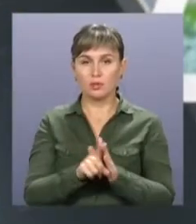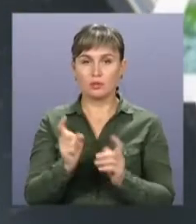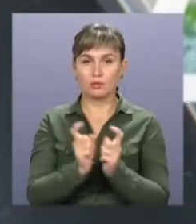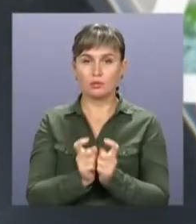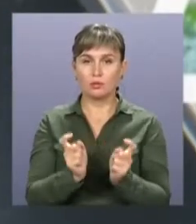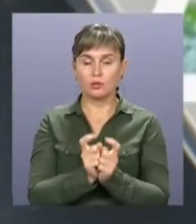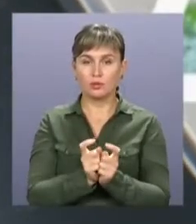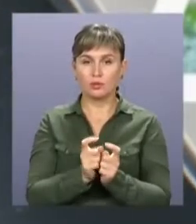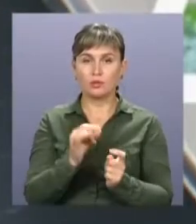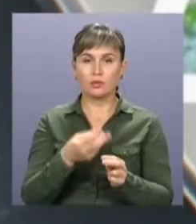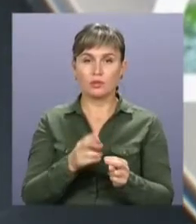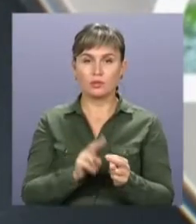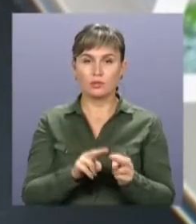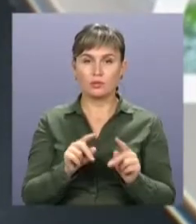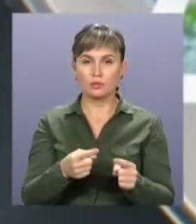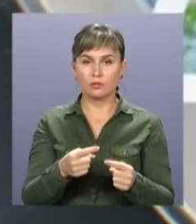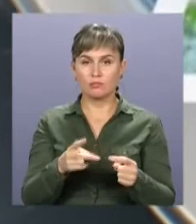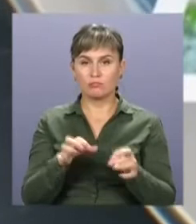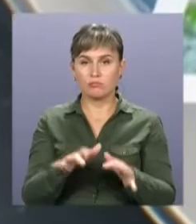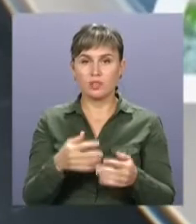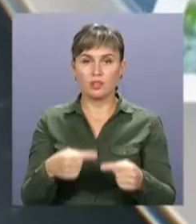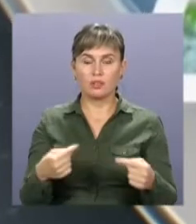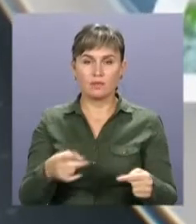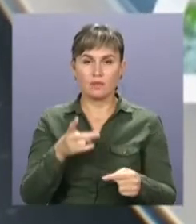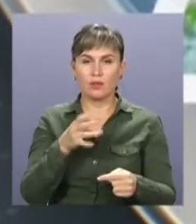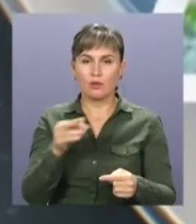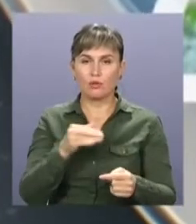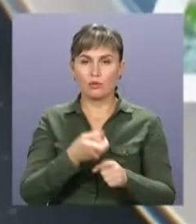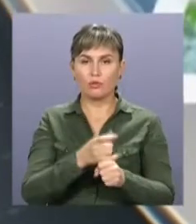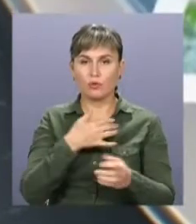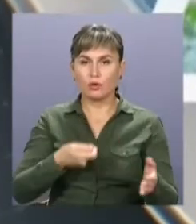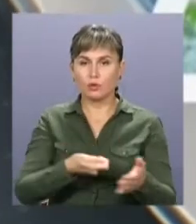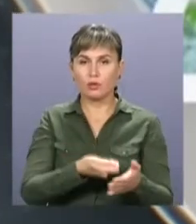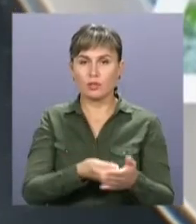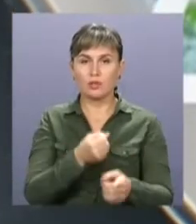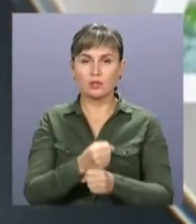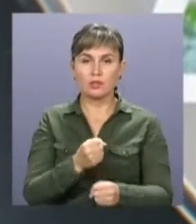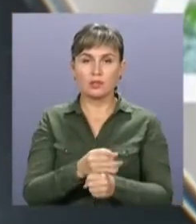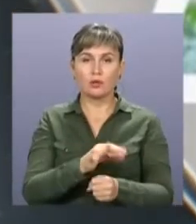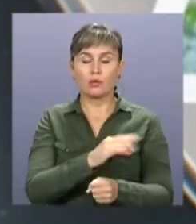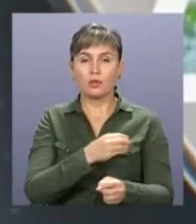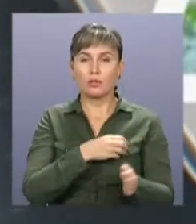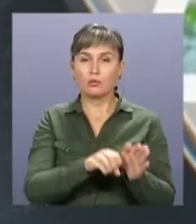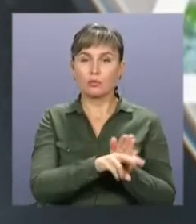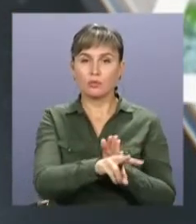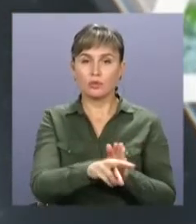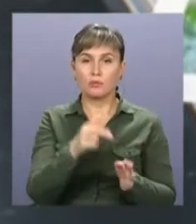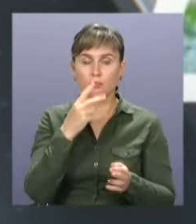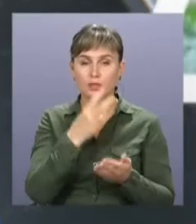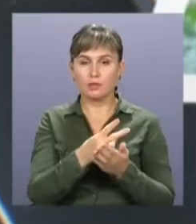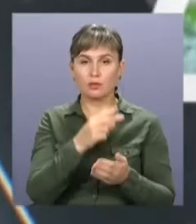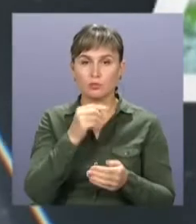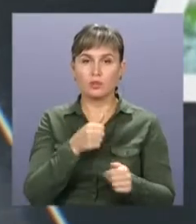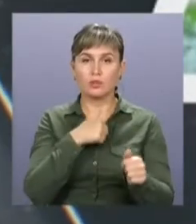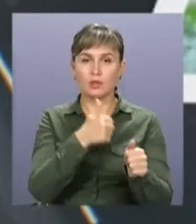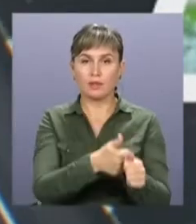ходе которой задержанный нанес множественные ранения ножом. При попытке бега подозреваемый мужчина